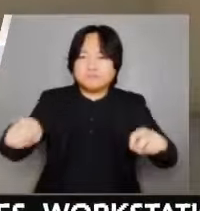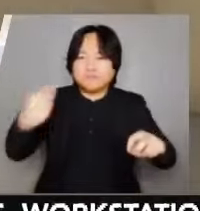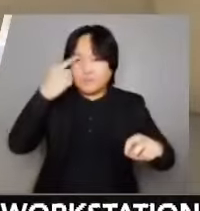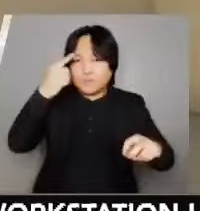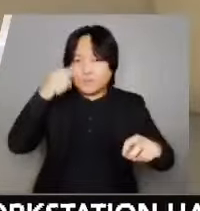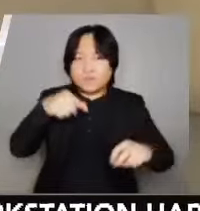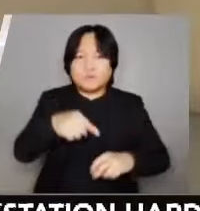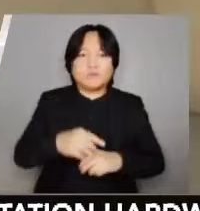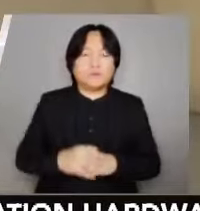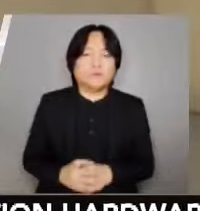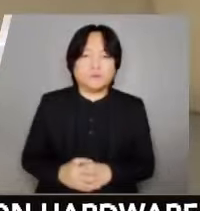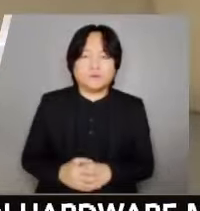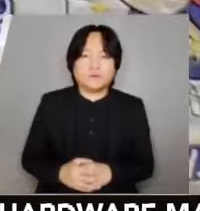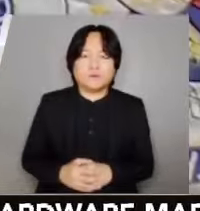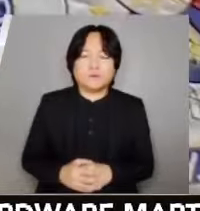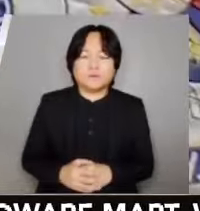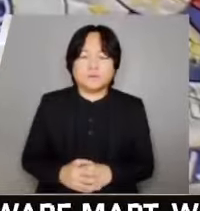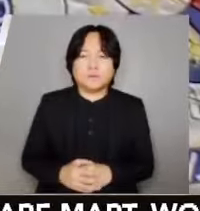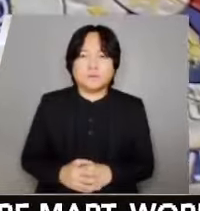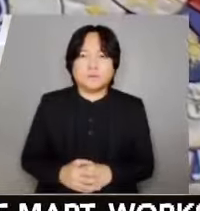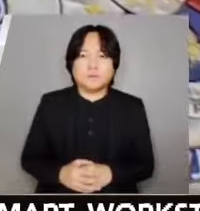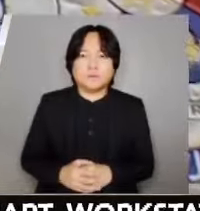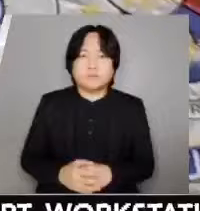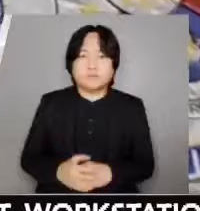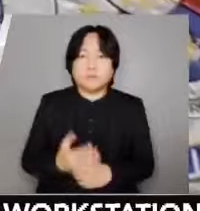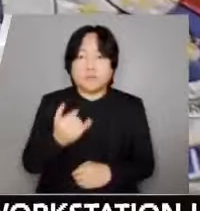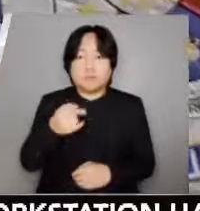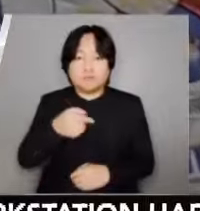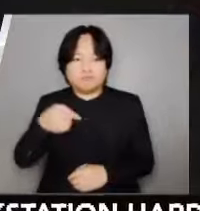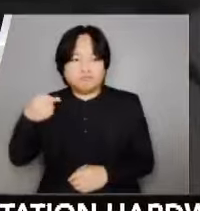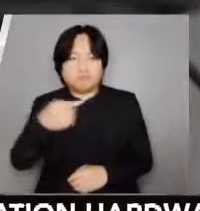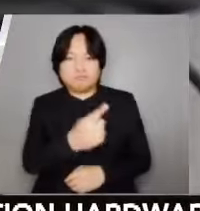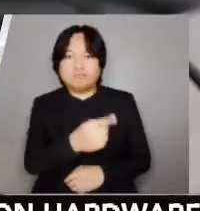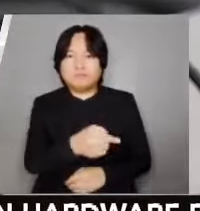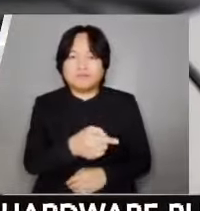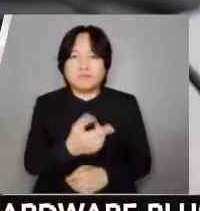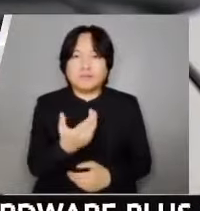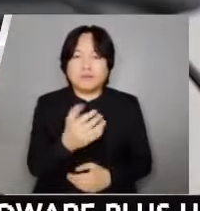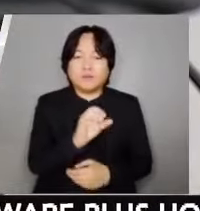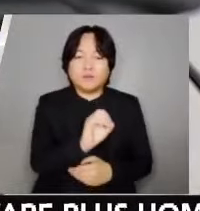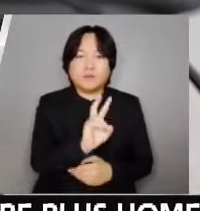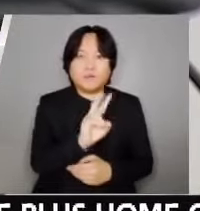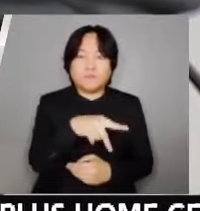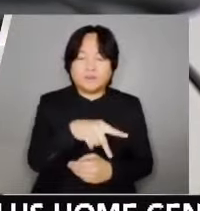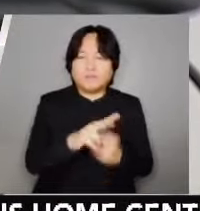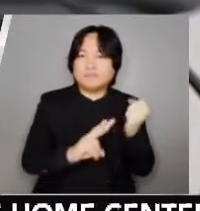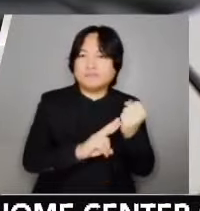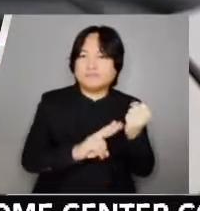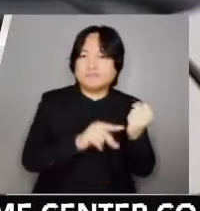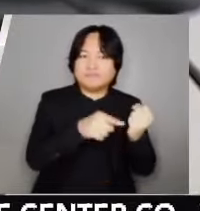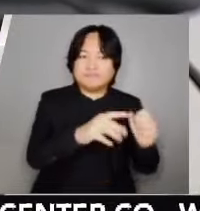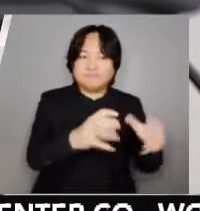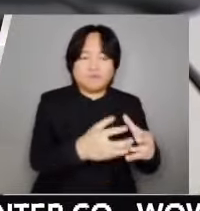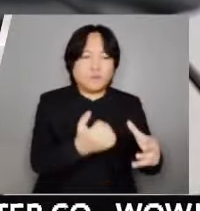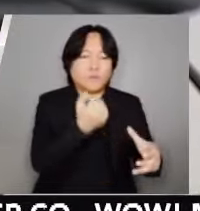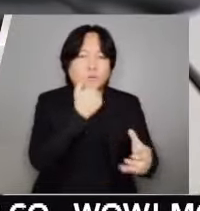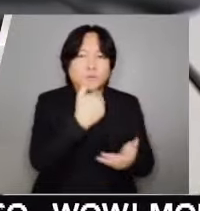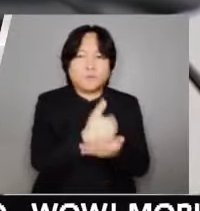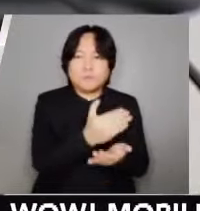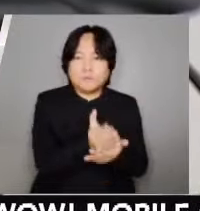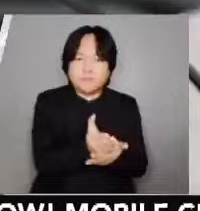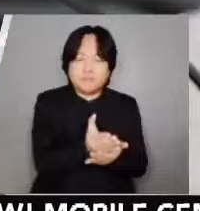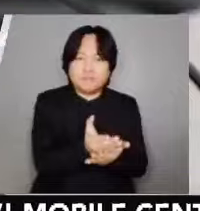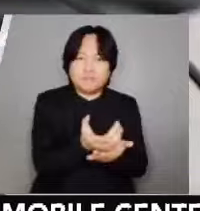na nagpunto sa umano'y maling paggamit ng pondo ng OVP. Pero gitnang bise, wala silang ginawang mali at